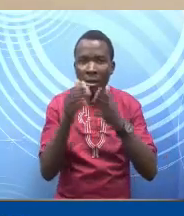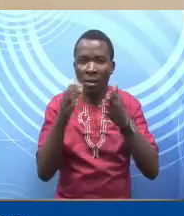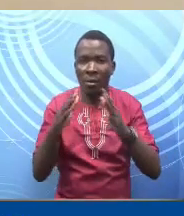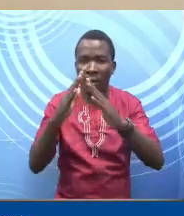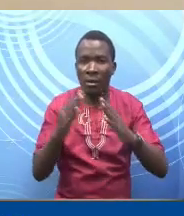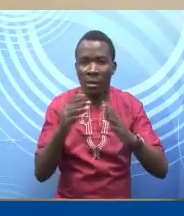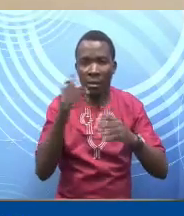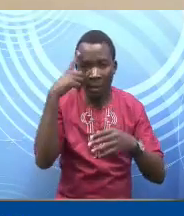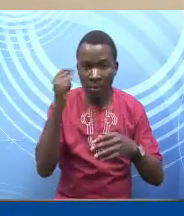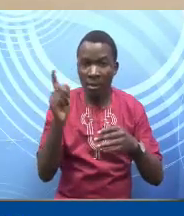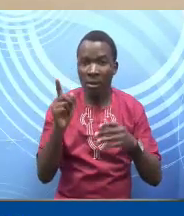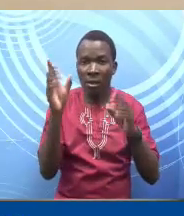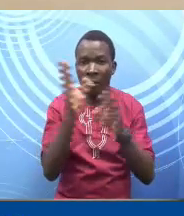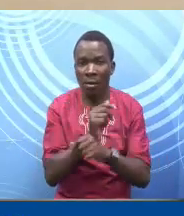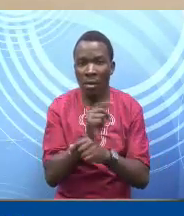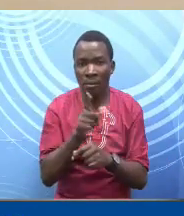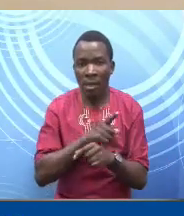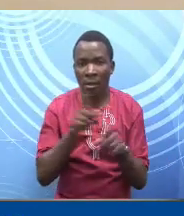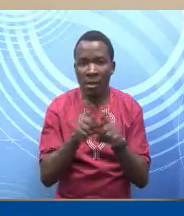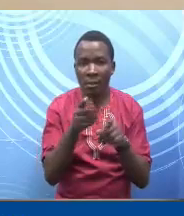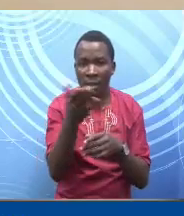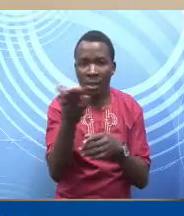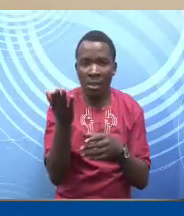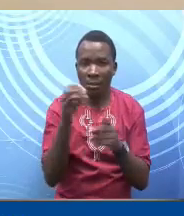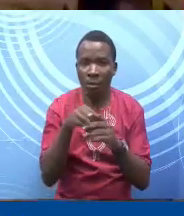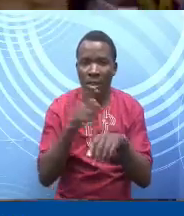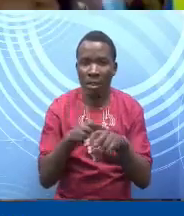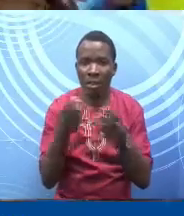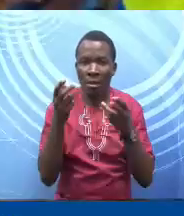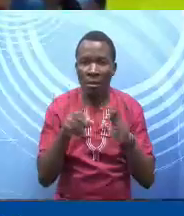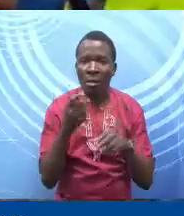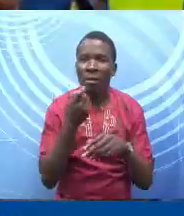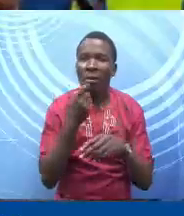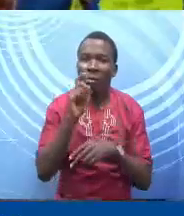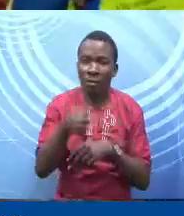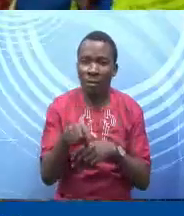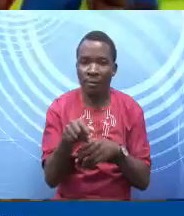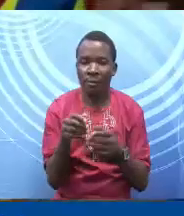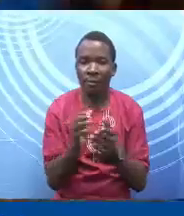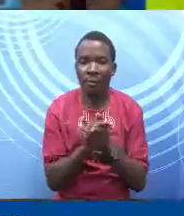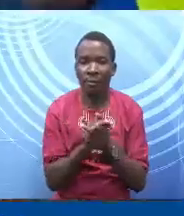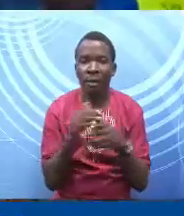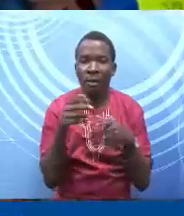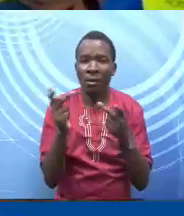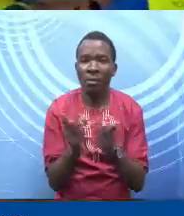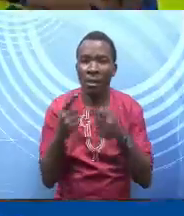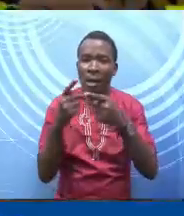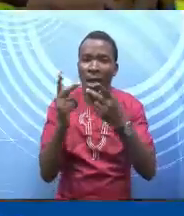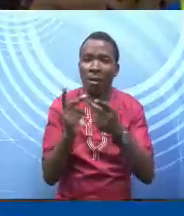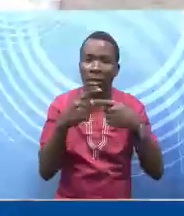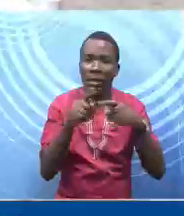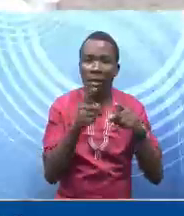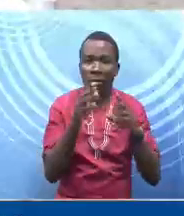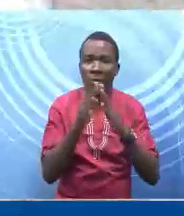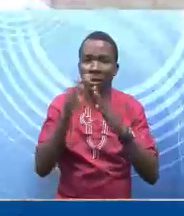akaba atacikanwa ku mahirwe nk'ayo ngayo mu gihe bibaye ngombwa Kuri ubu ibice bitandukanye bigize umujyi wa Kigali nyuma